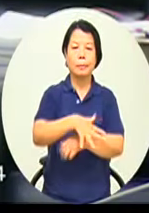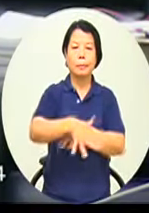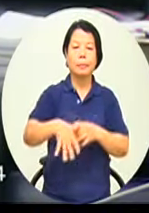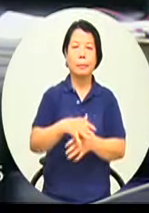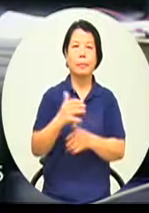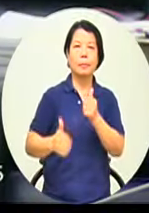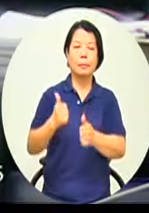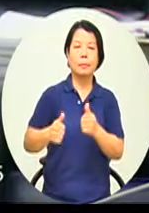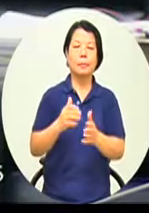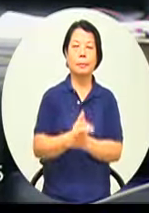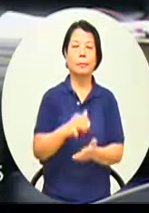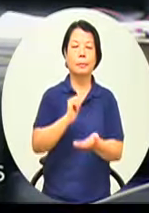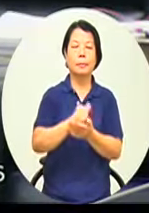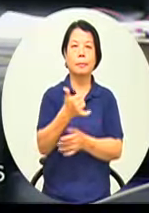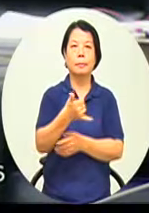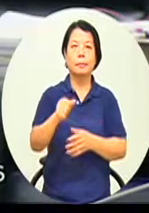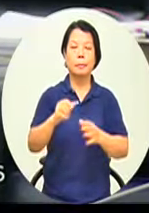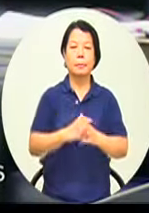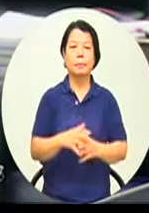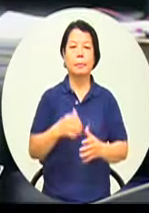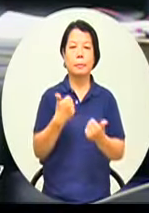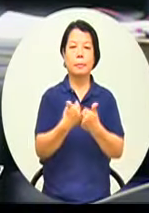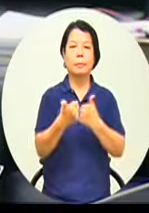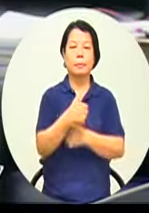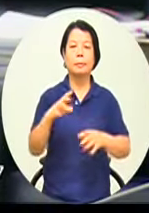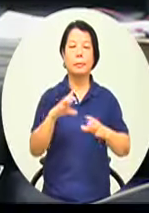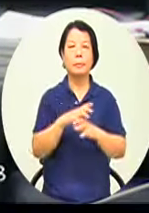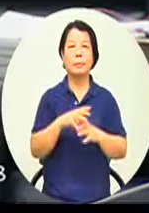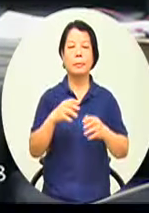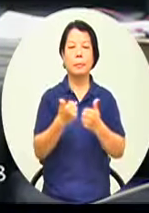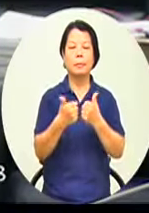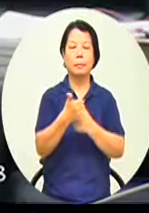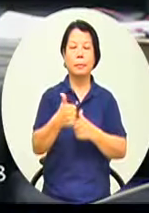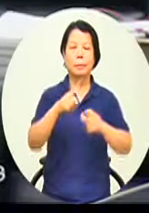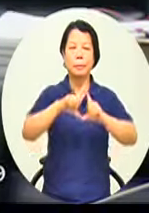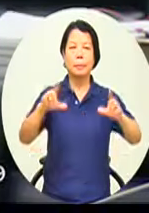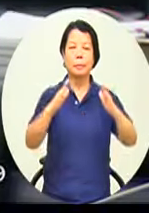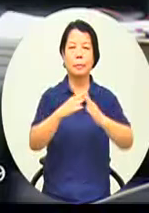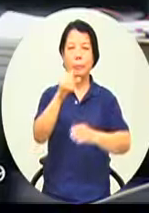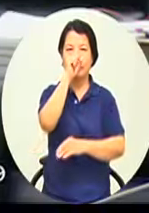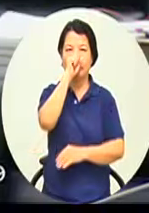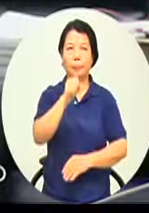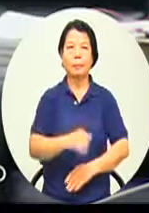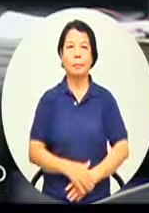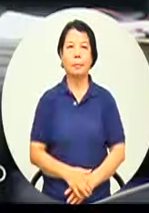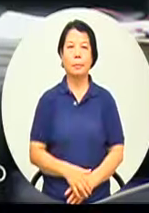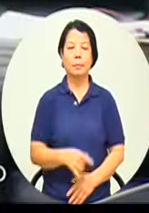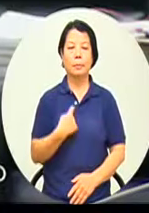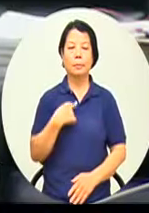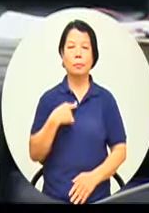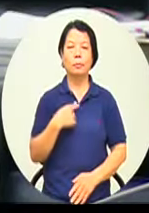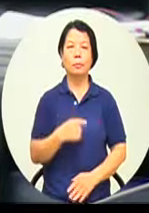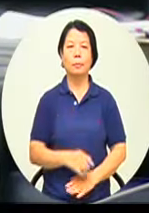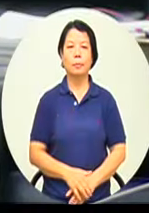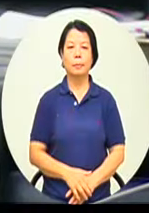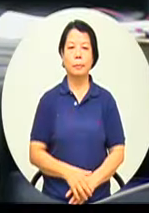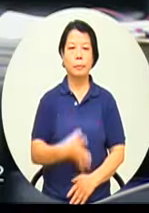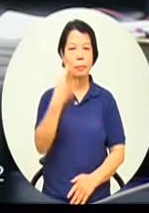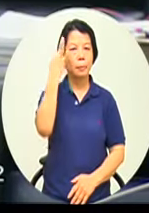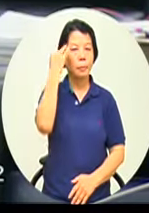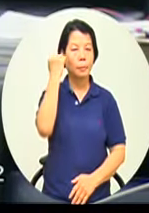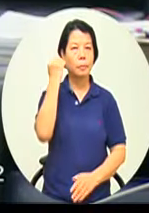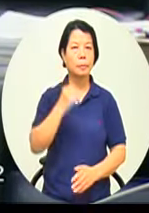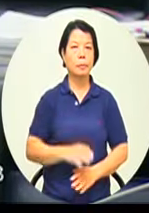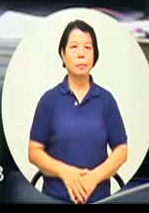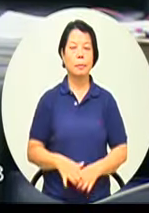各位媒体女士先生，各位议员先进，大家早安，大家好。我想那个本席在那个前几天我